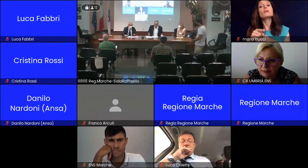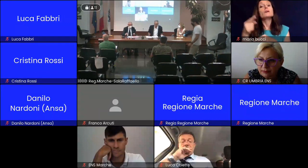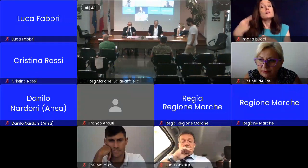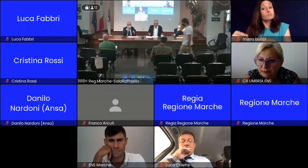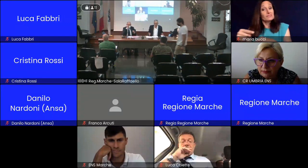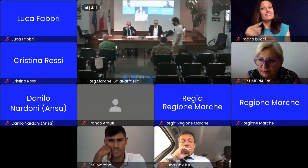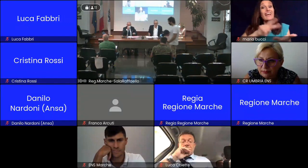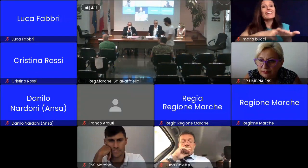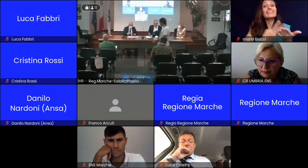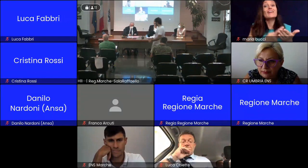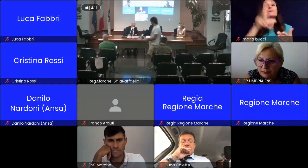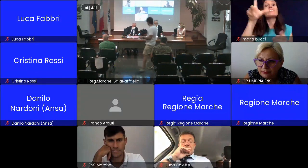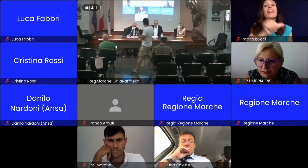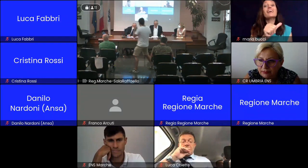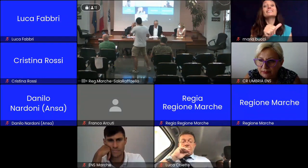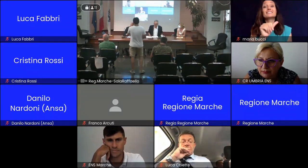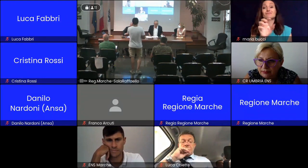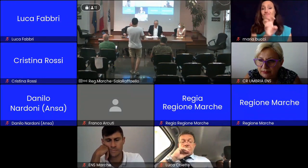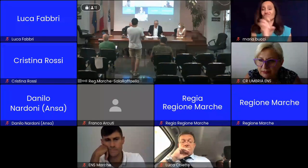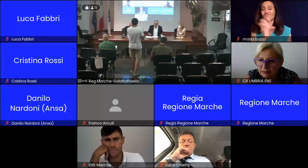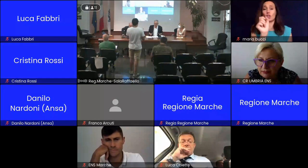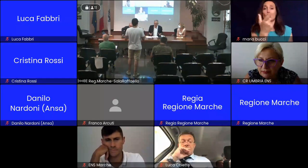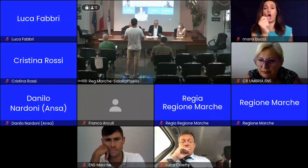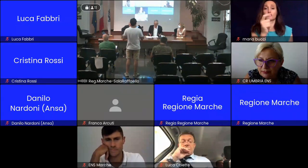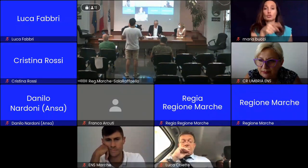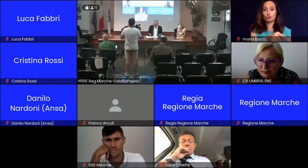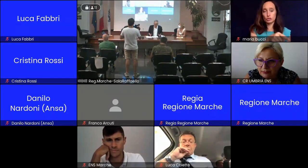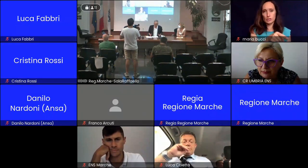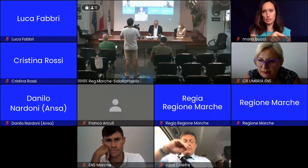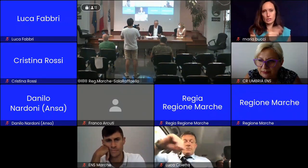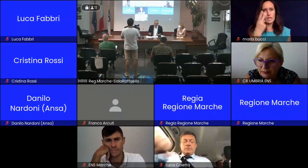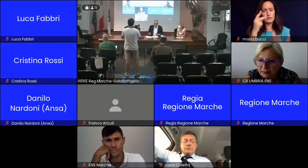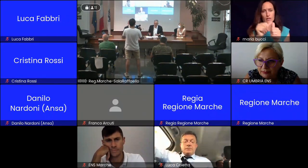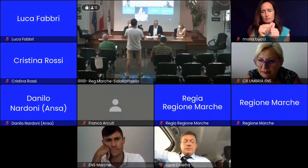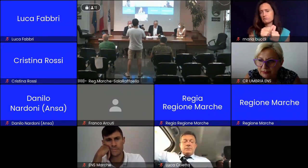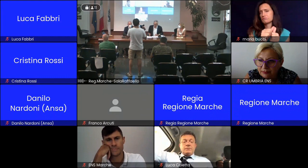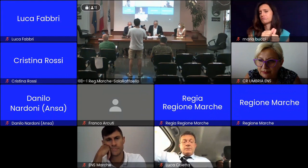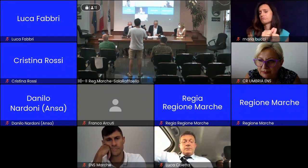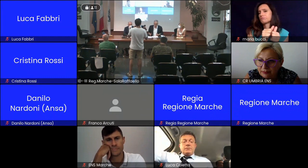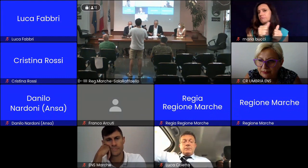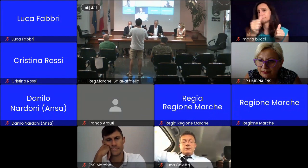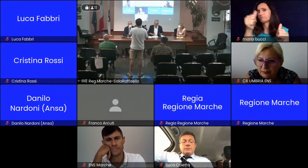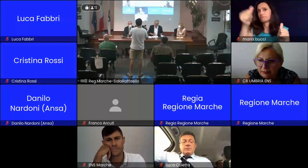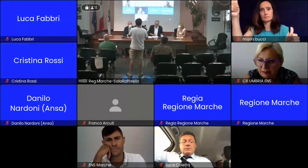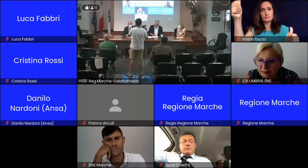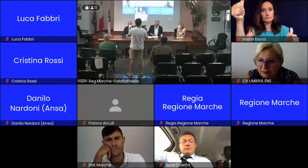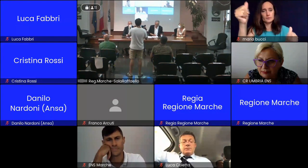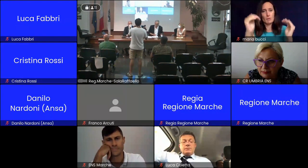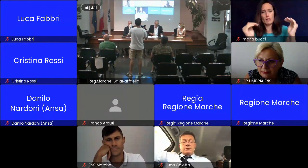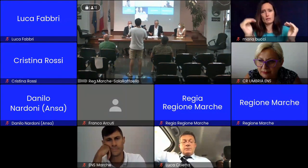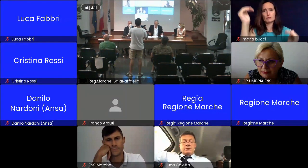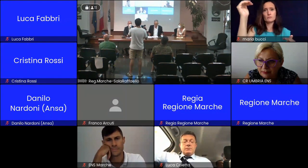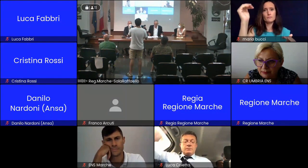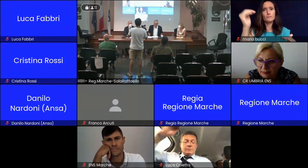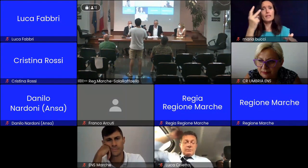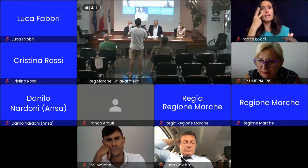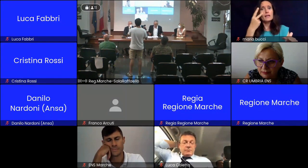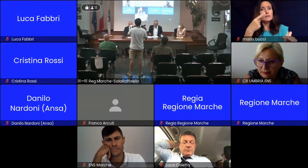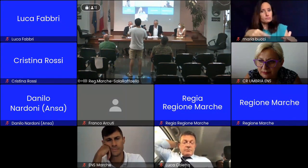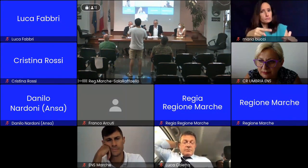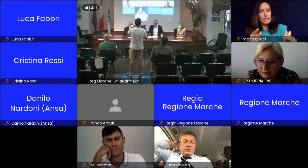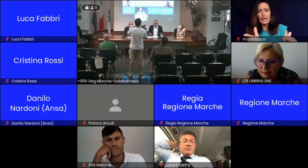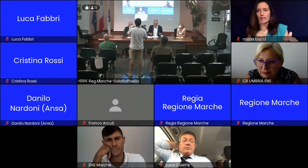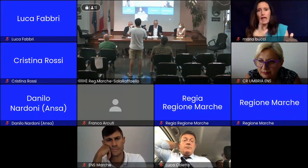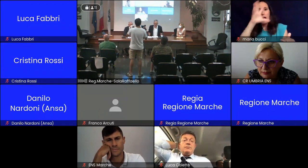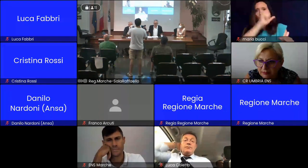interpreti LIS, che è un dato che dà l'idea di come sia importante intervenire su questo settore,